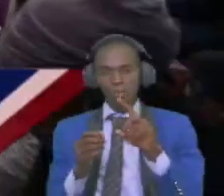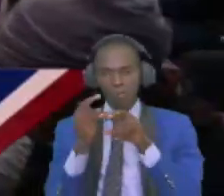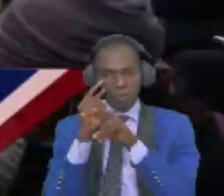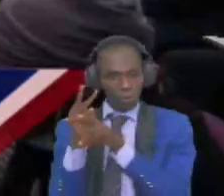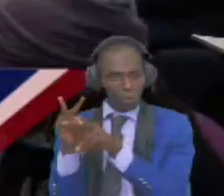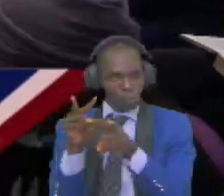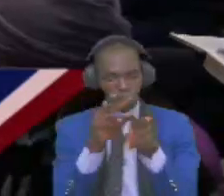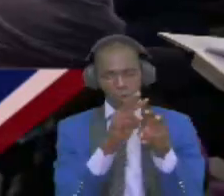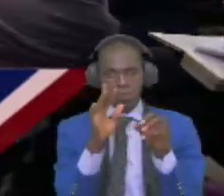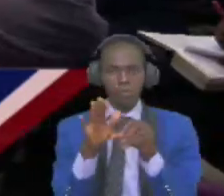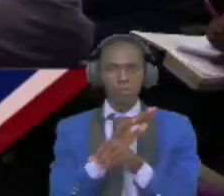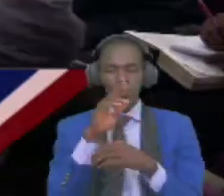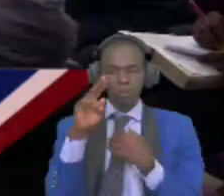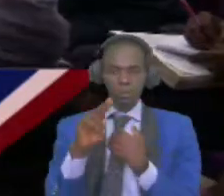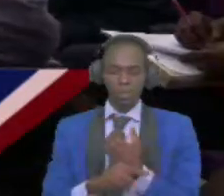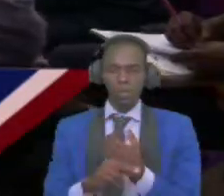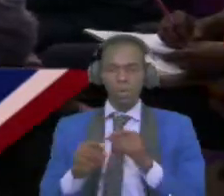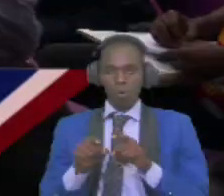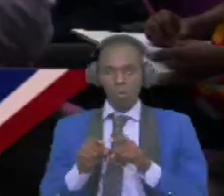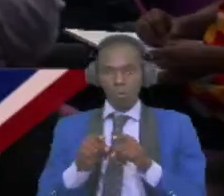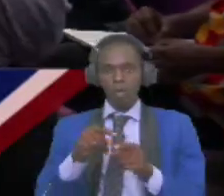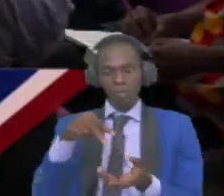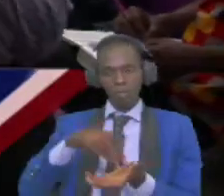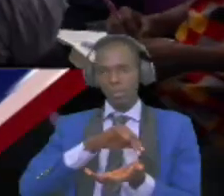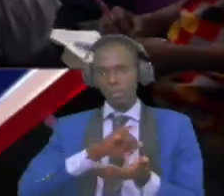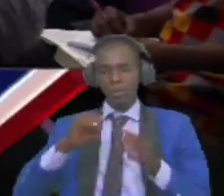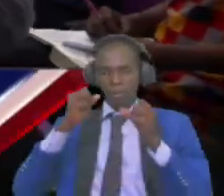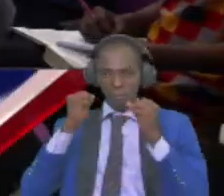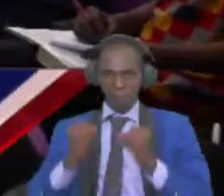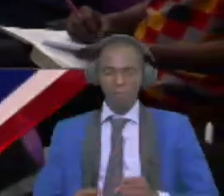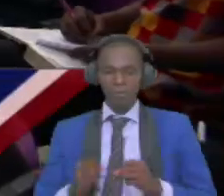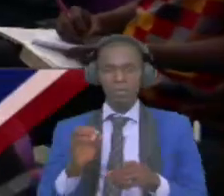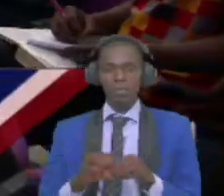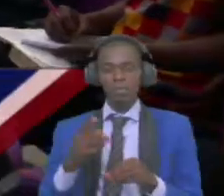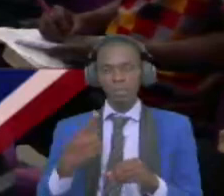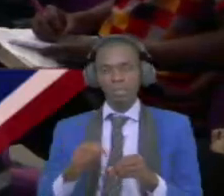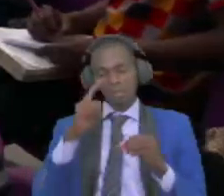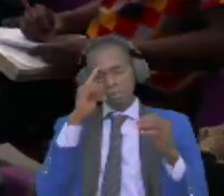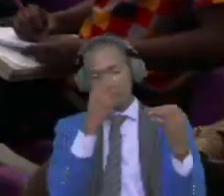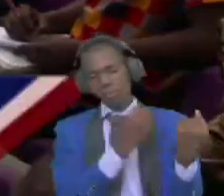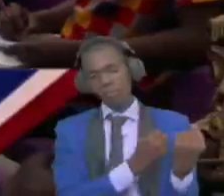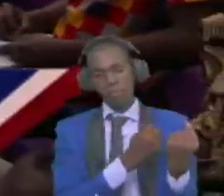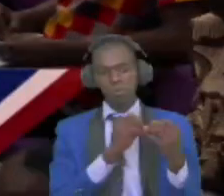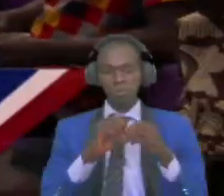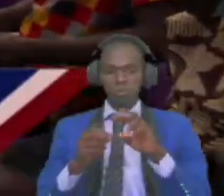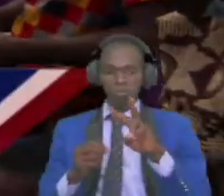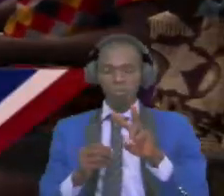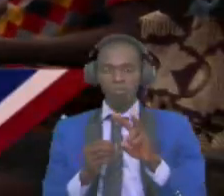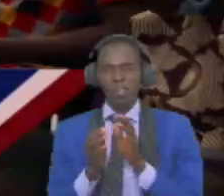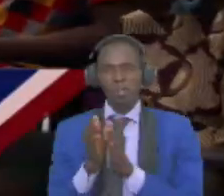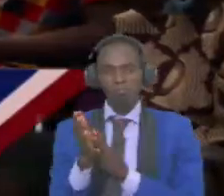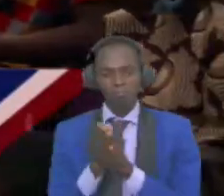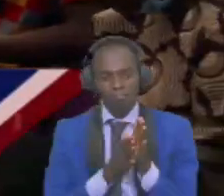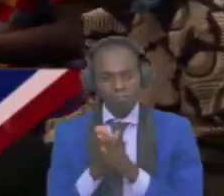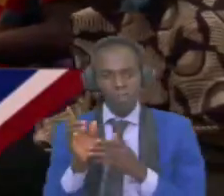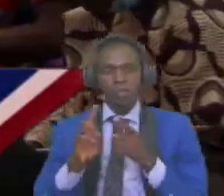violence entre deux murs affermis dans la foi 2 la volonté